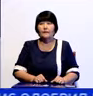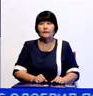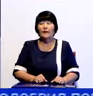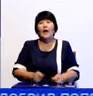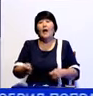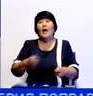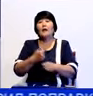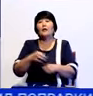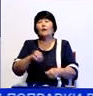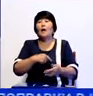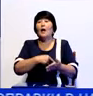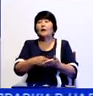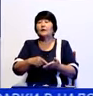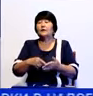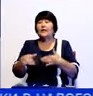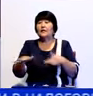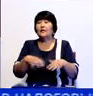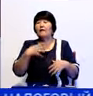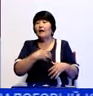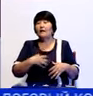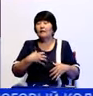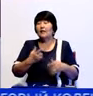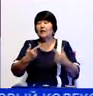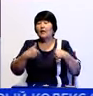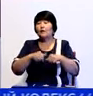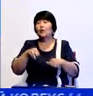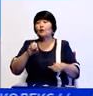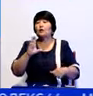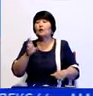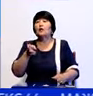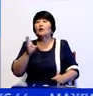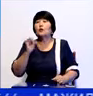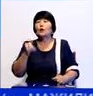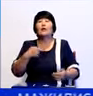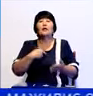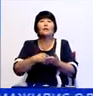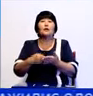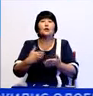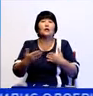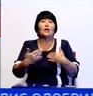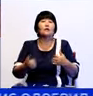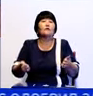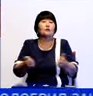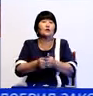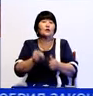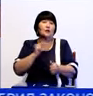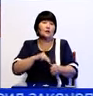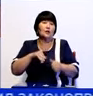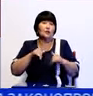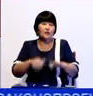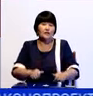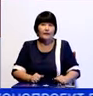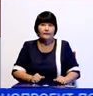Аким области особо отметил важную деятельность международной организации Тюрксой и подчеркнул значимость двустороннего сотрудничества.